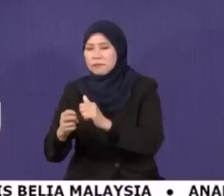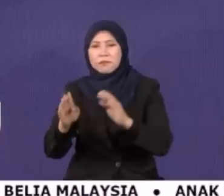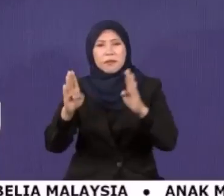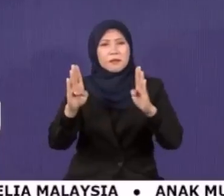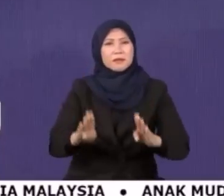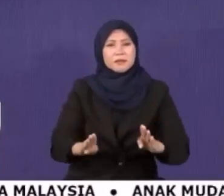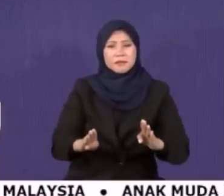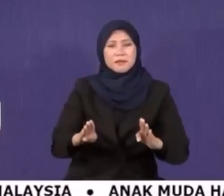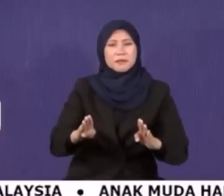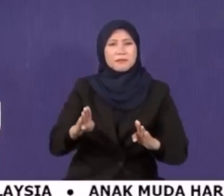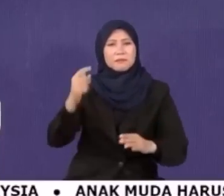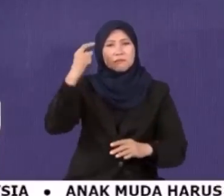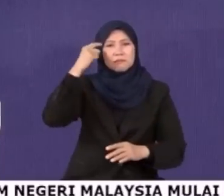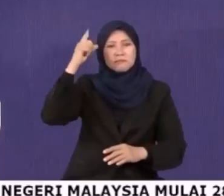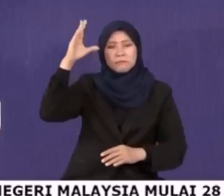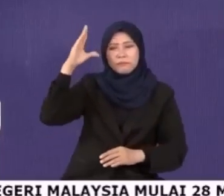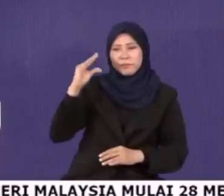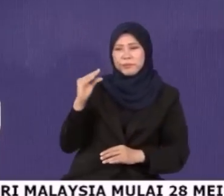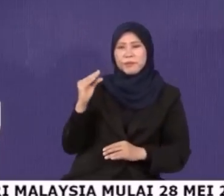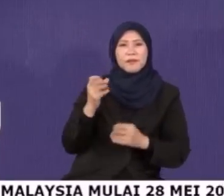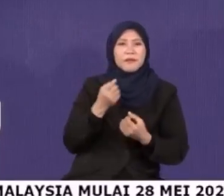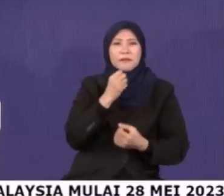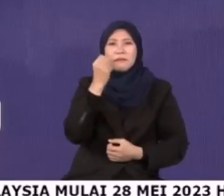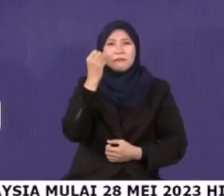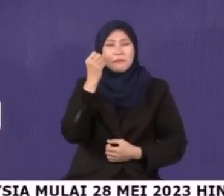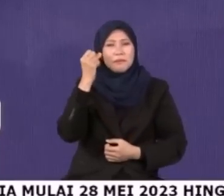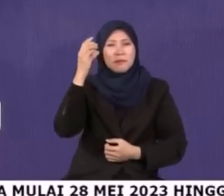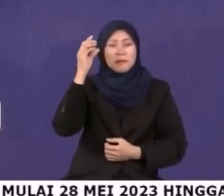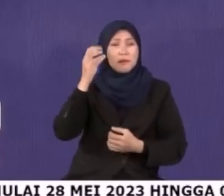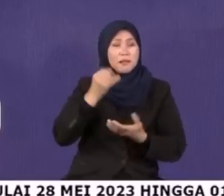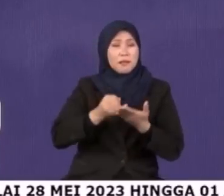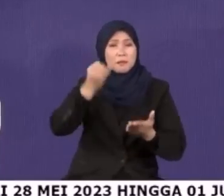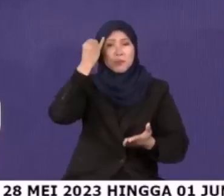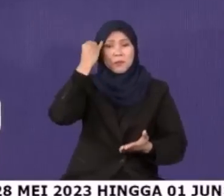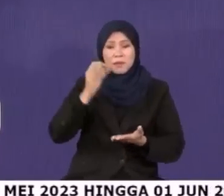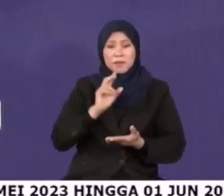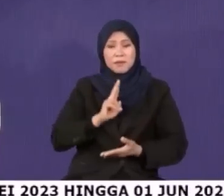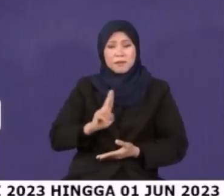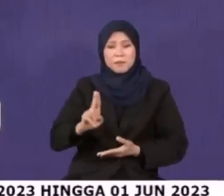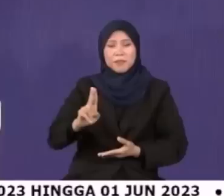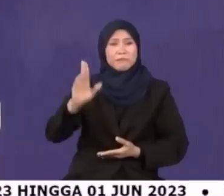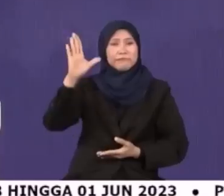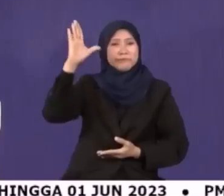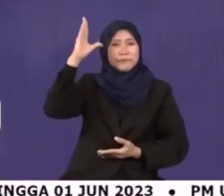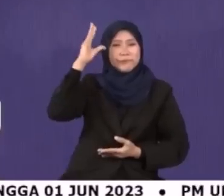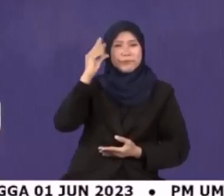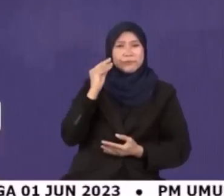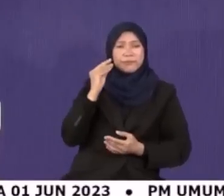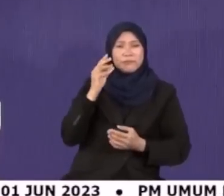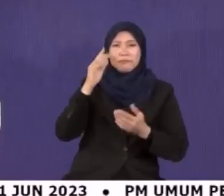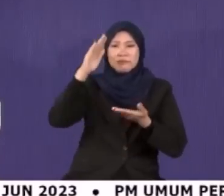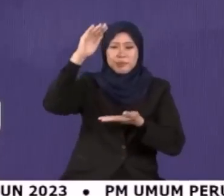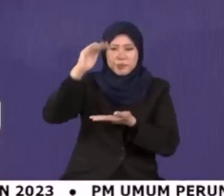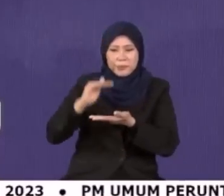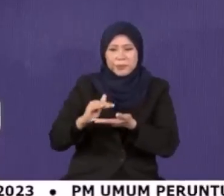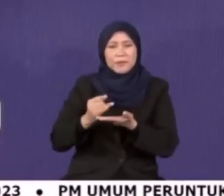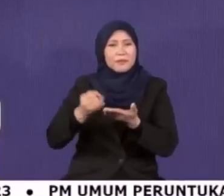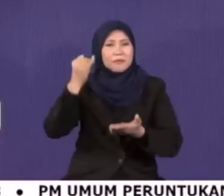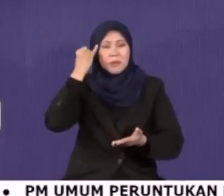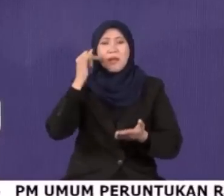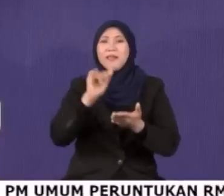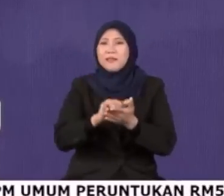yang cetek dan Paman agama yang jumut dan dangkal dan ini tidak perlu